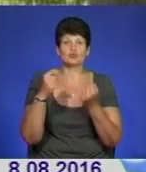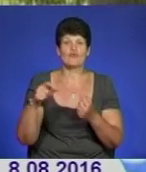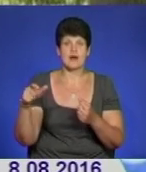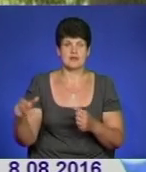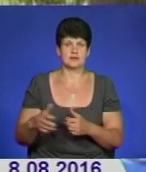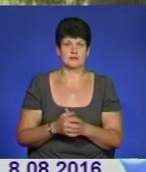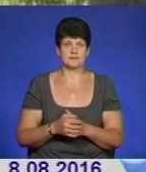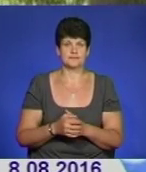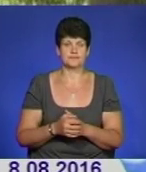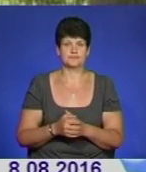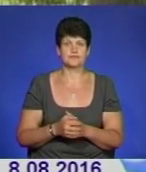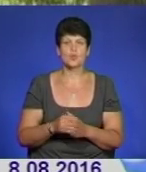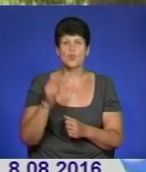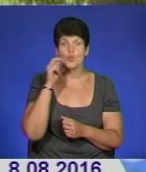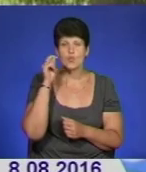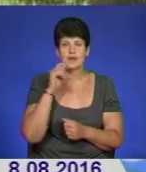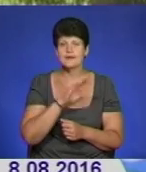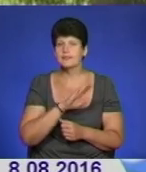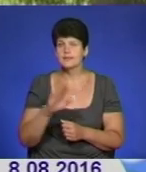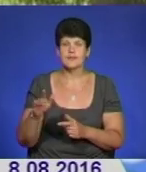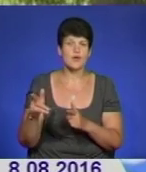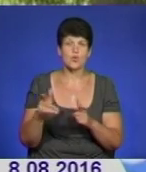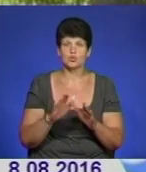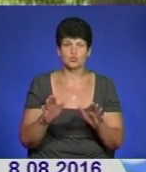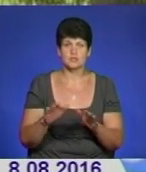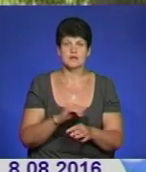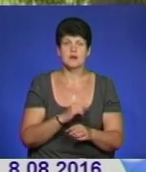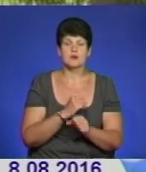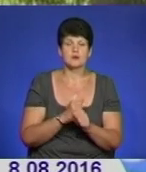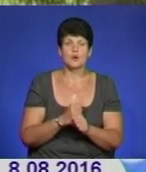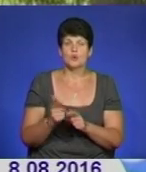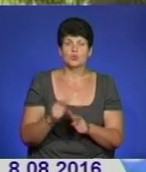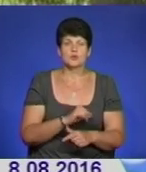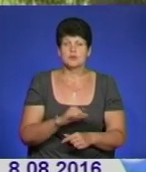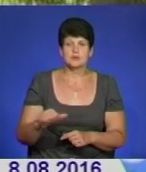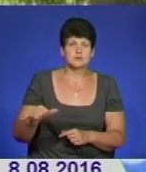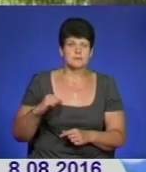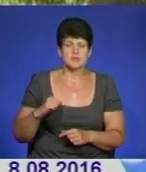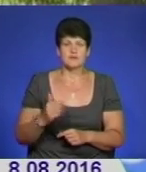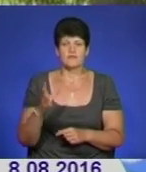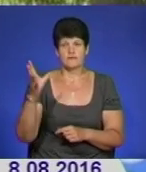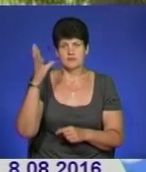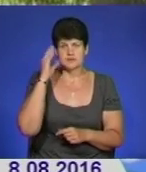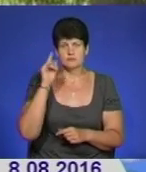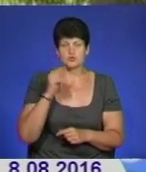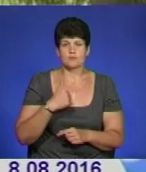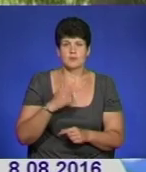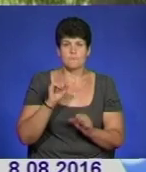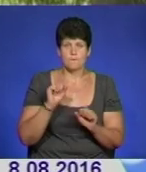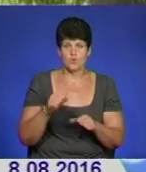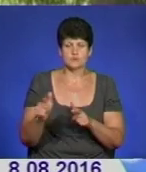цивільних Україна не готує. Готуємо самотужки, бажаємо, щоб ми можемо